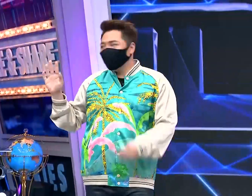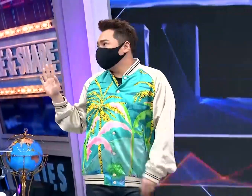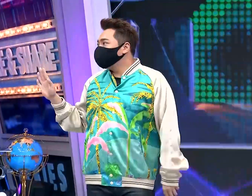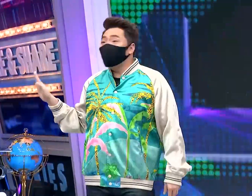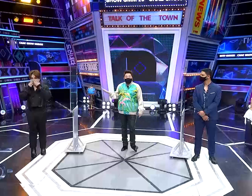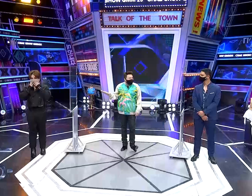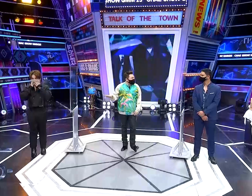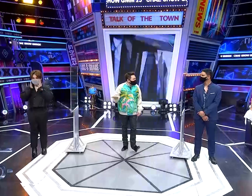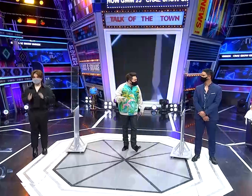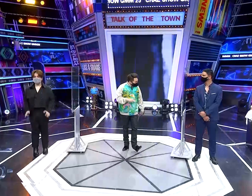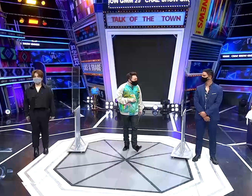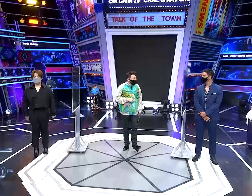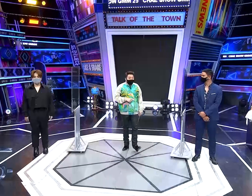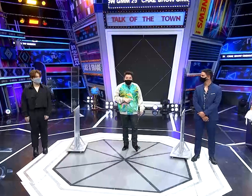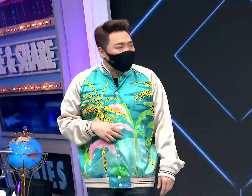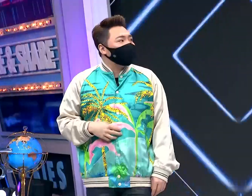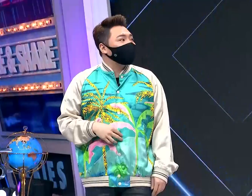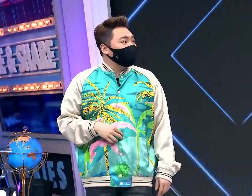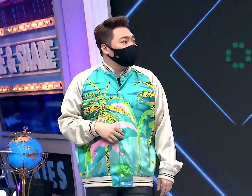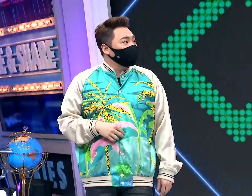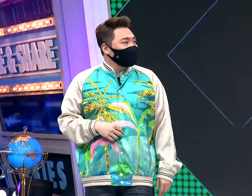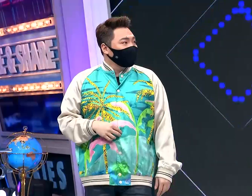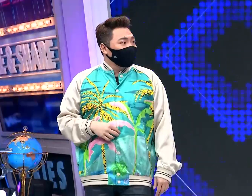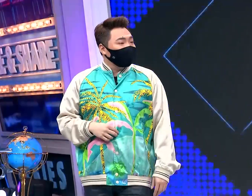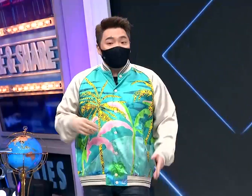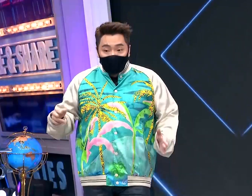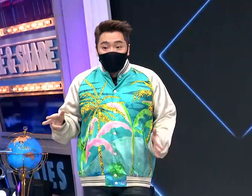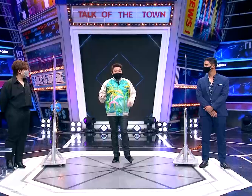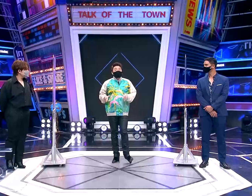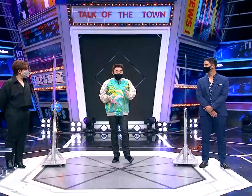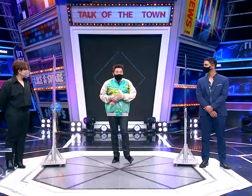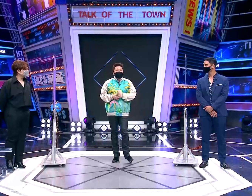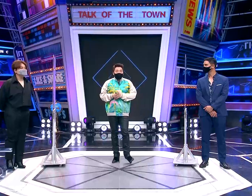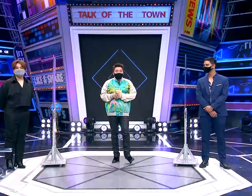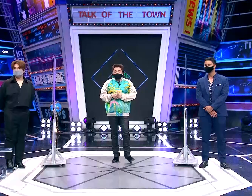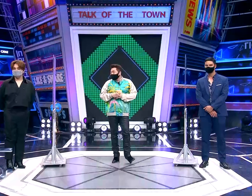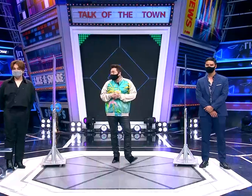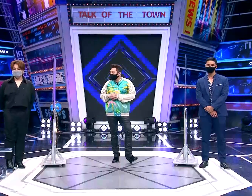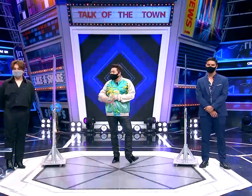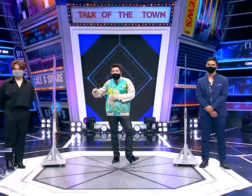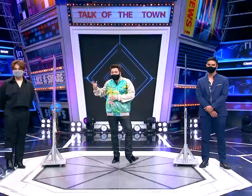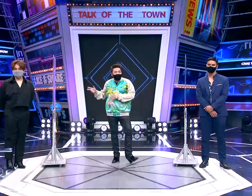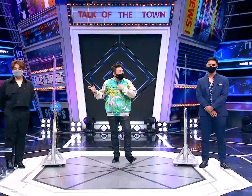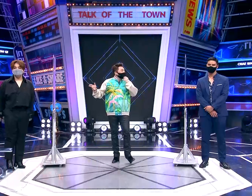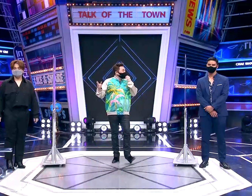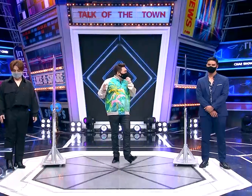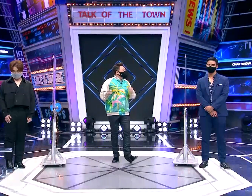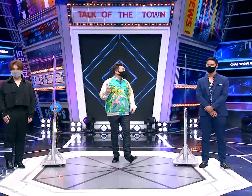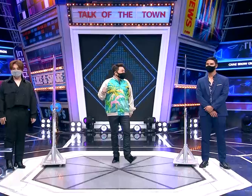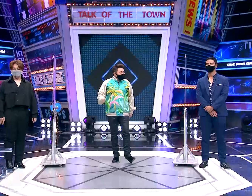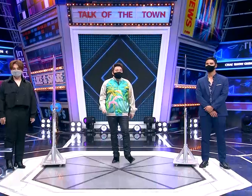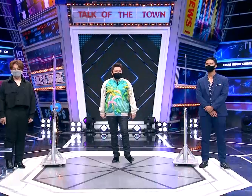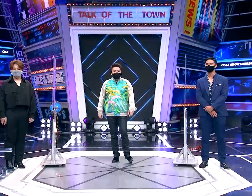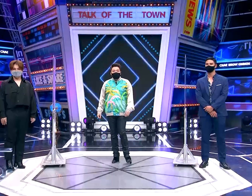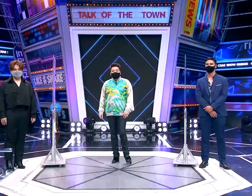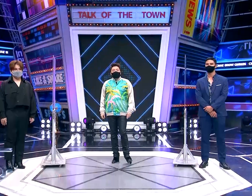ะบางคนไม่มีงานเชื่อไหมน้องบางคนไม่มีรายได้เลยแต่ขนาดเดียวกันอย่างลำไยหายทองคำเนี่ยช่วงนึงโอ้โหดังคือดังไม่มีเวล